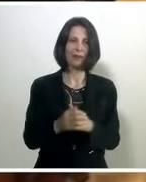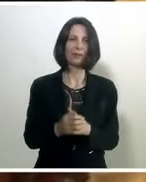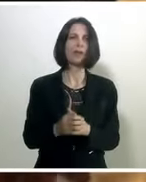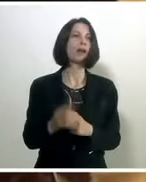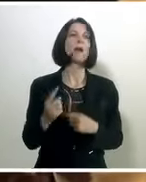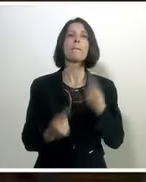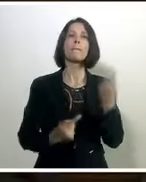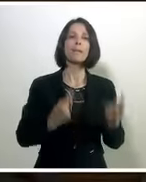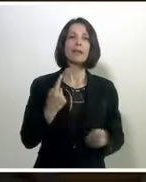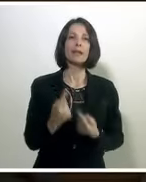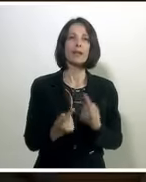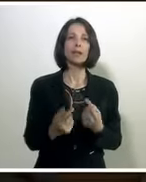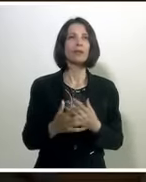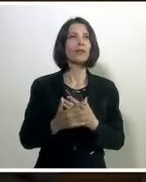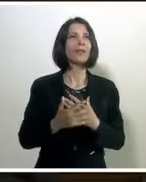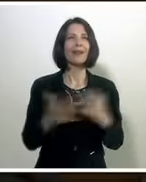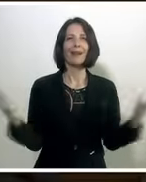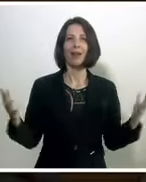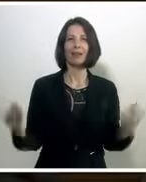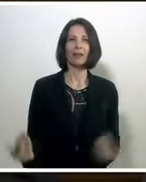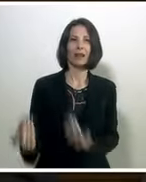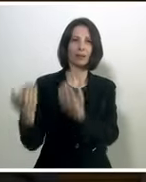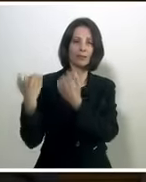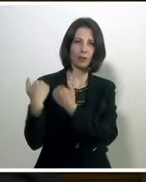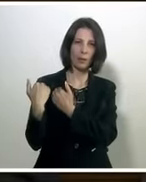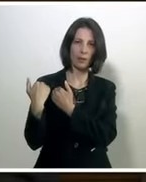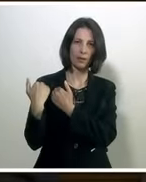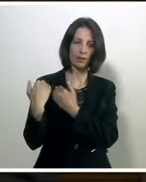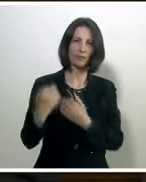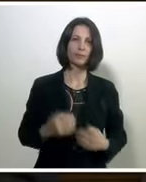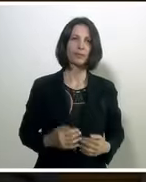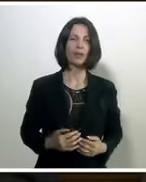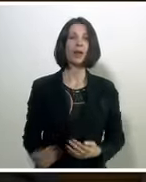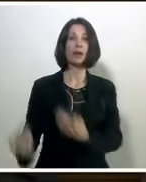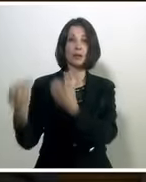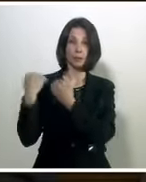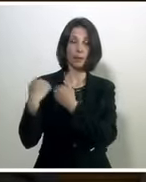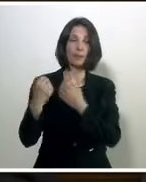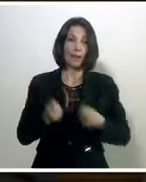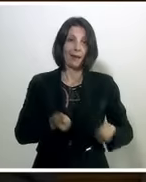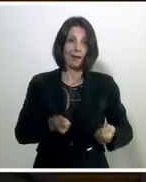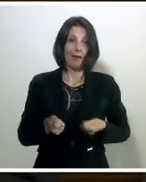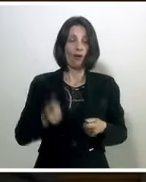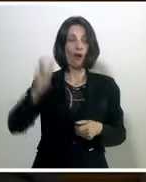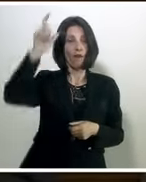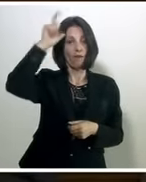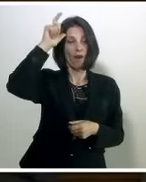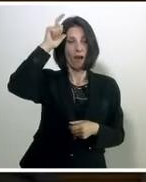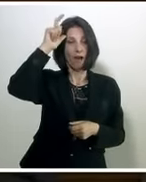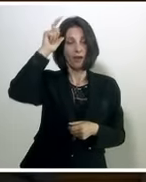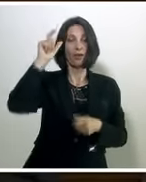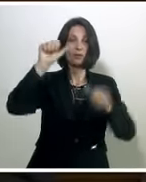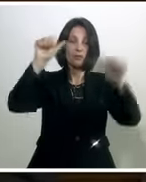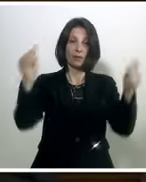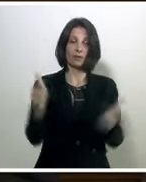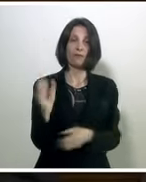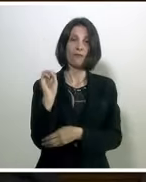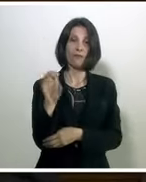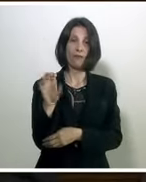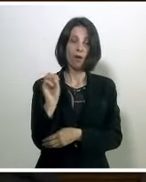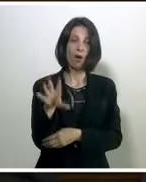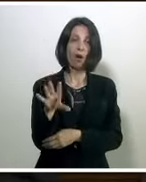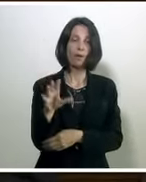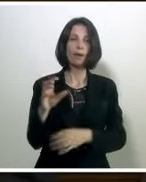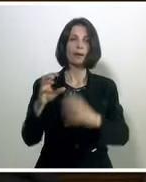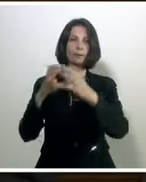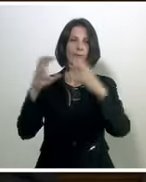enormi grandissime responsabilità responsabilità di chi governa di chi forma di chi educa di chi fa impresa di